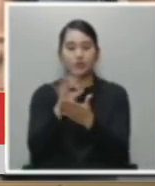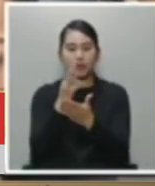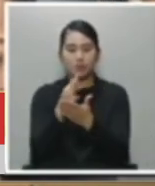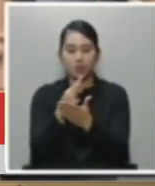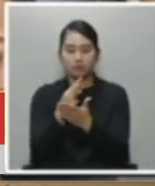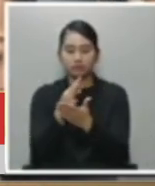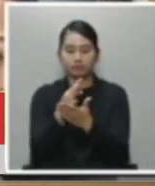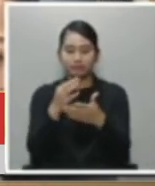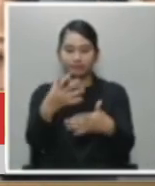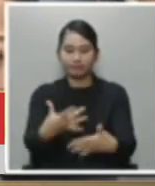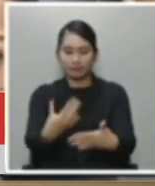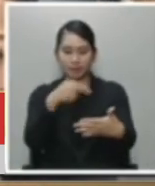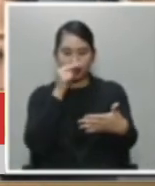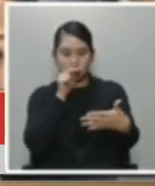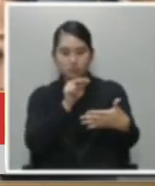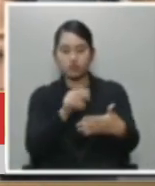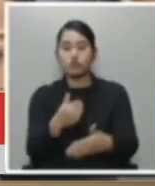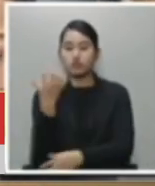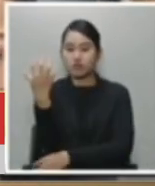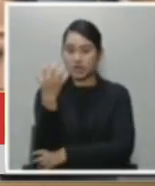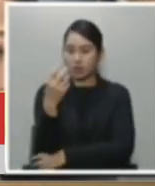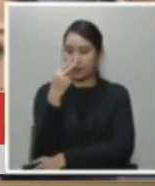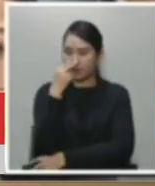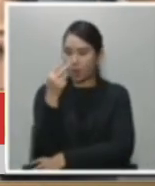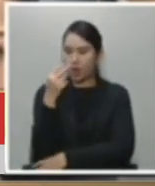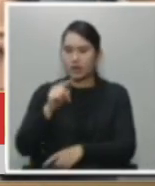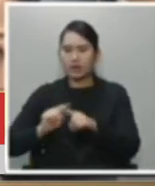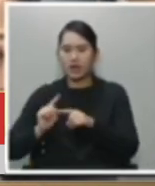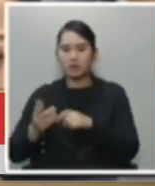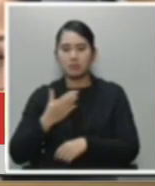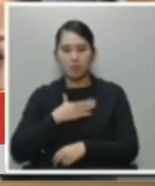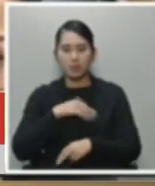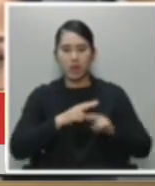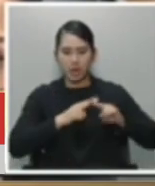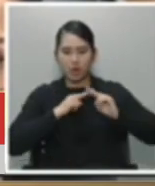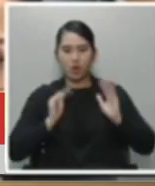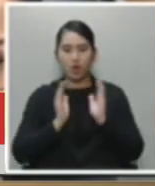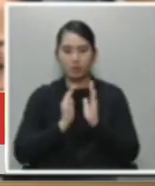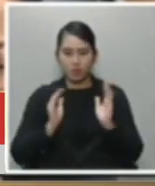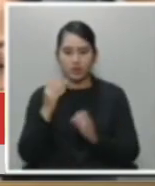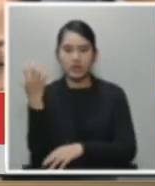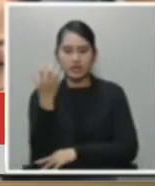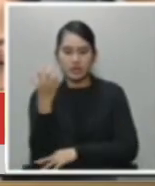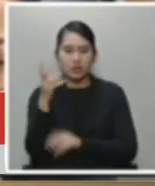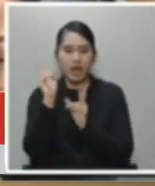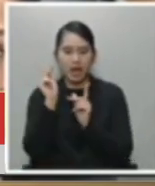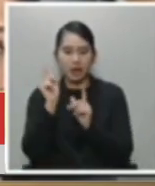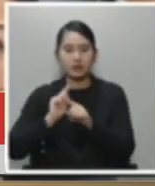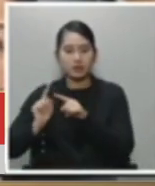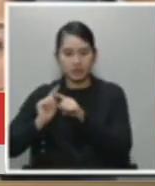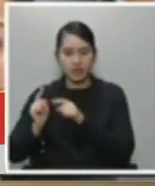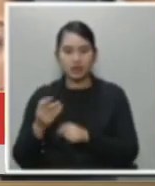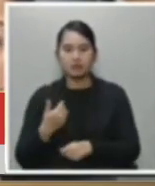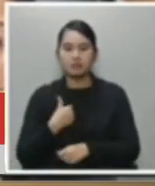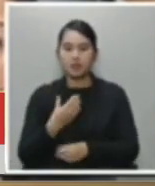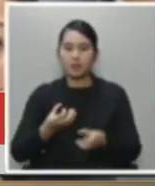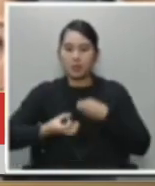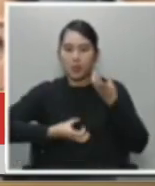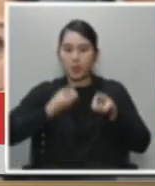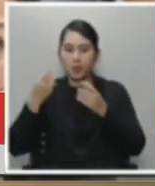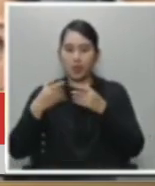Facebook หรือดูทีวีช่องต่างๆผมเองต้องขอขอบคุณสื่อทีวีหลายช่องที่ได้ถ่ายทอดในเรื่อง